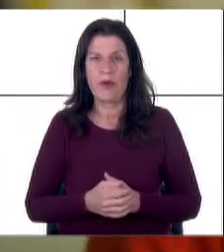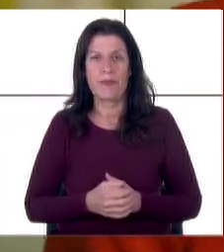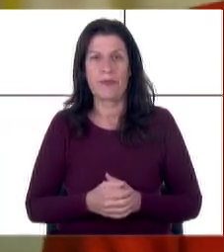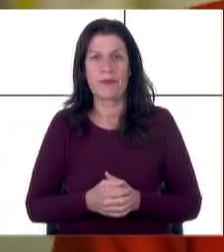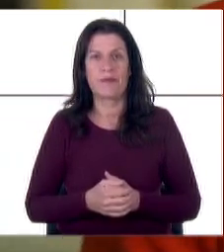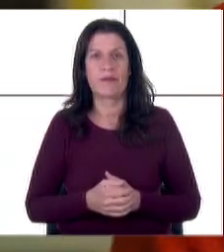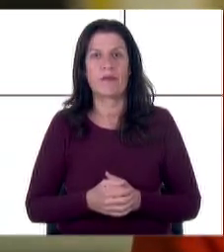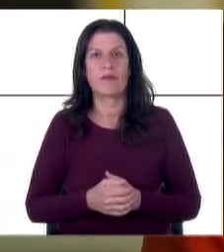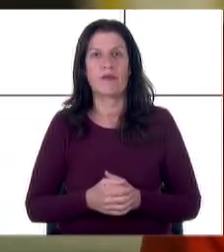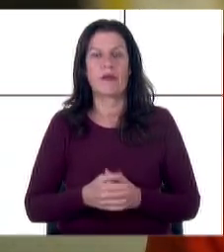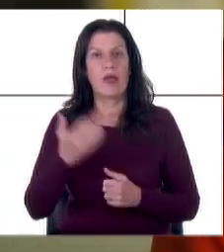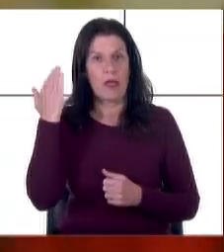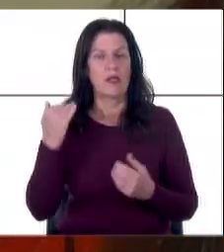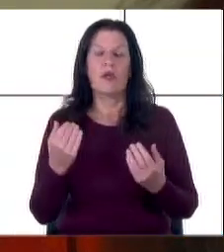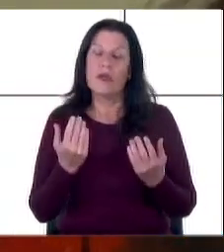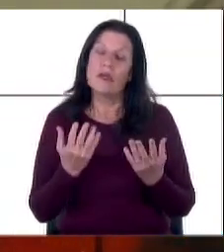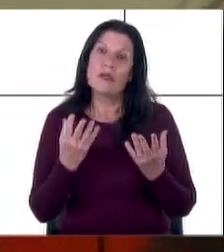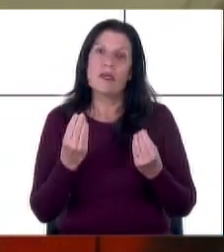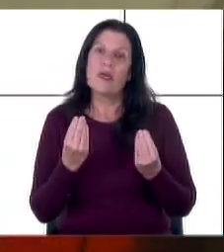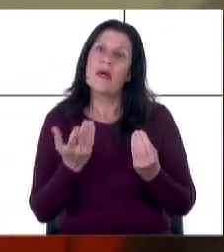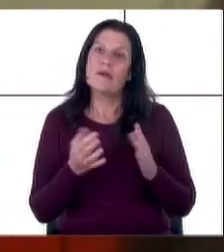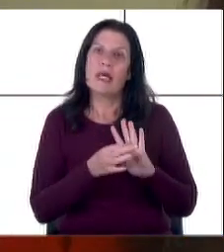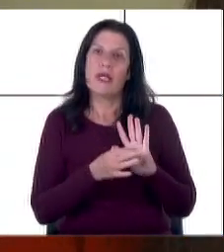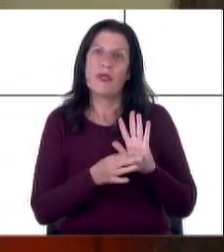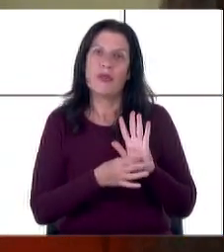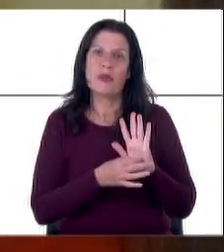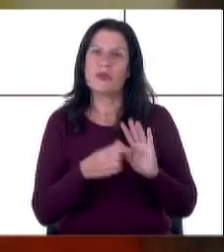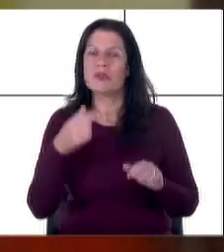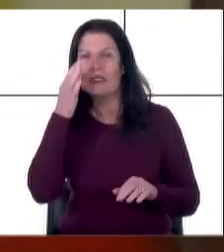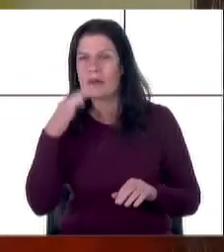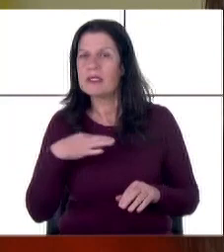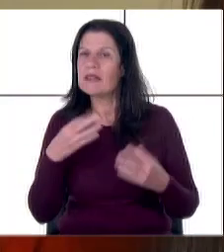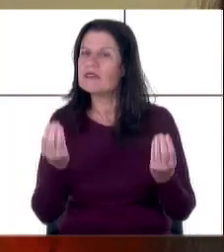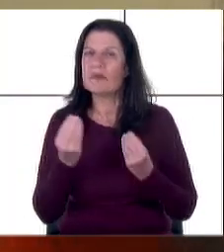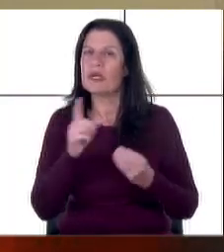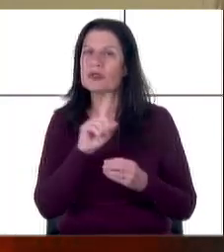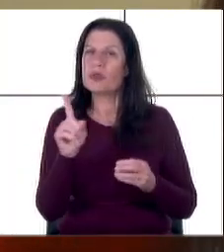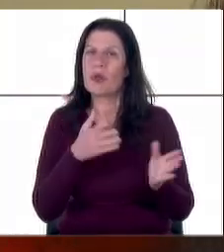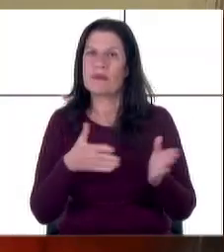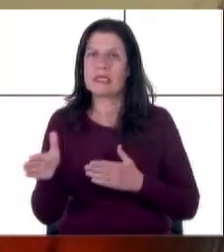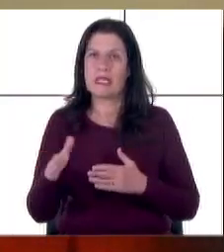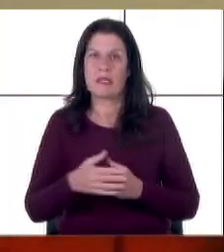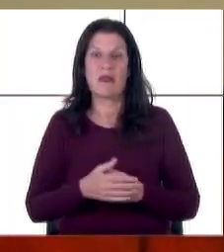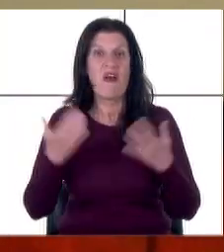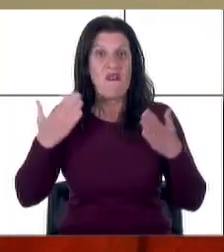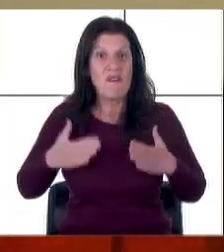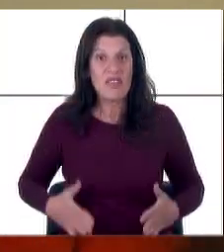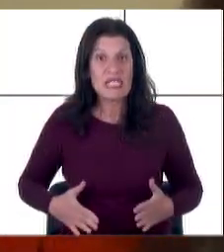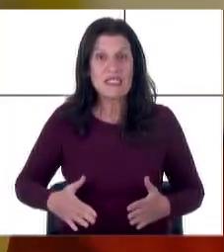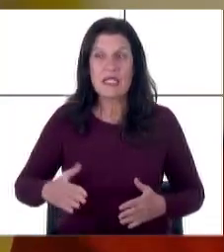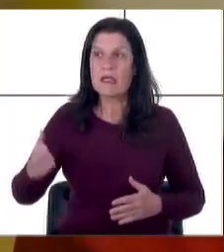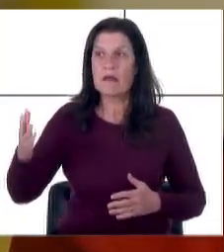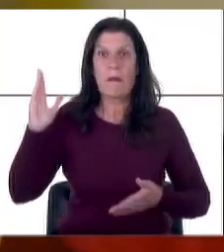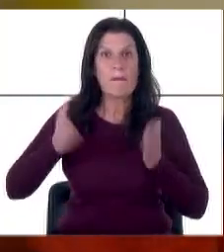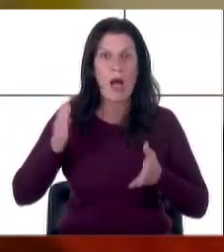היו הרבה נקודות ששמתי לב שמשהו לא תקין. פיזית לא היו מכות פיזיות כלפיי.